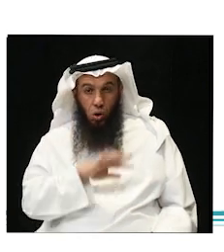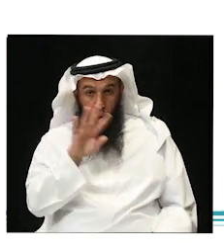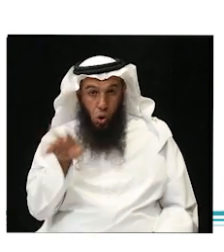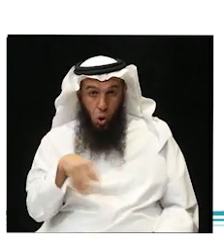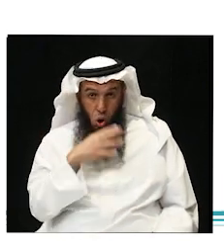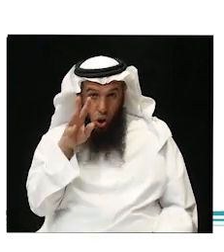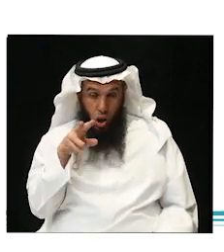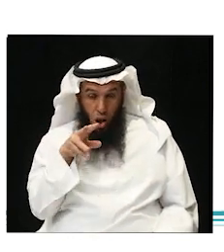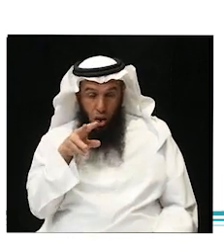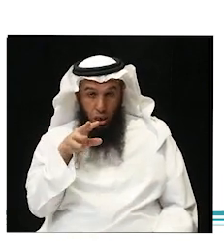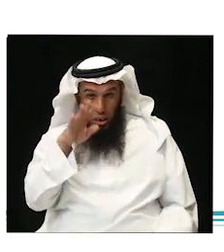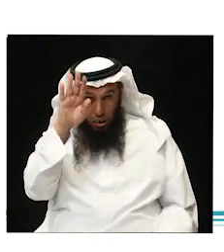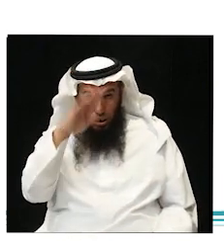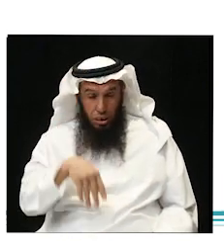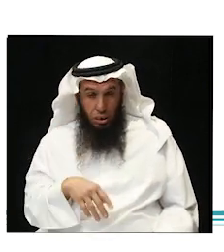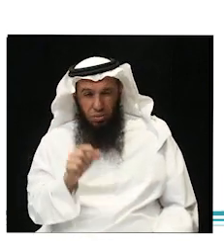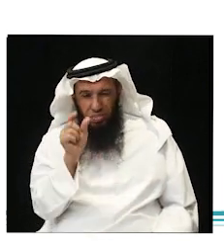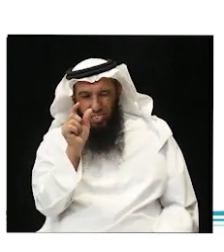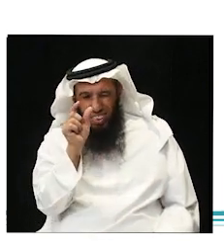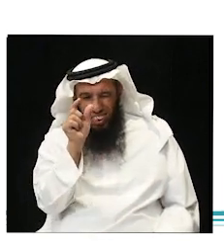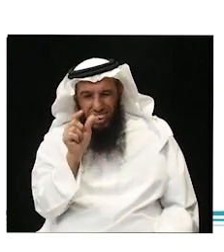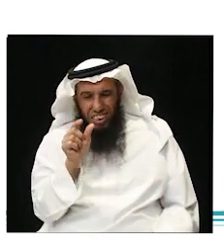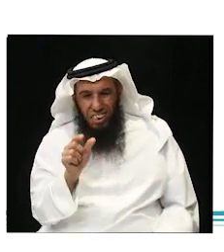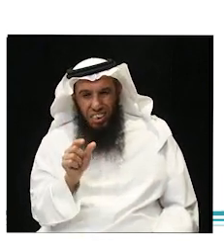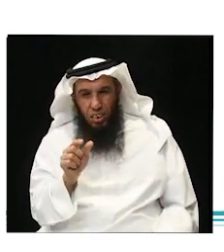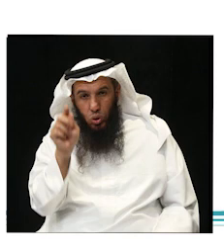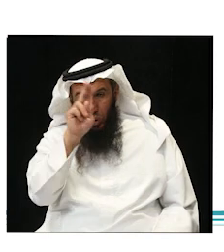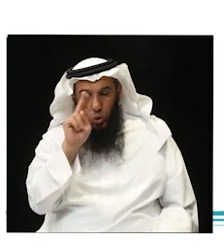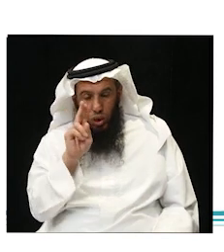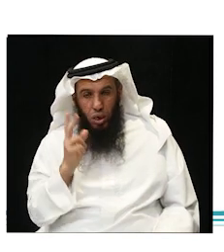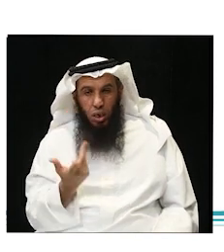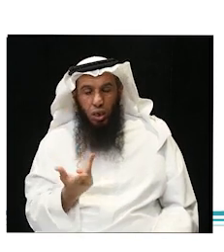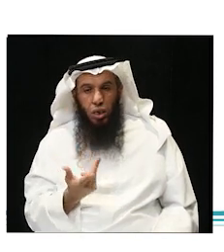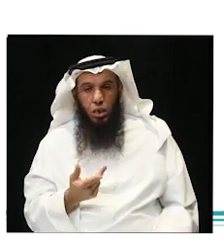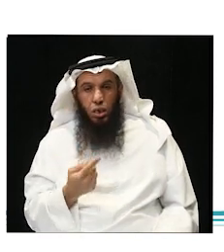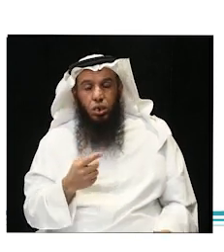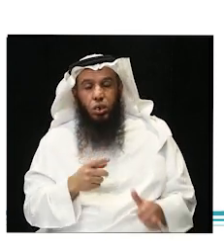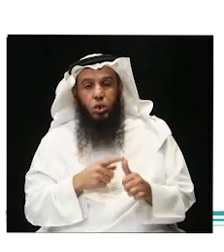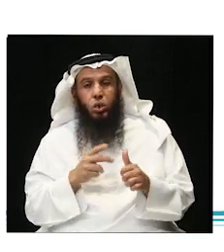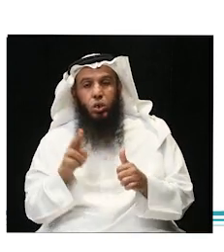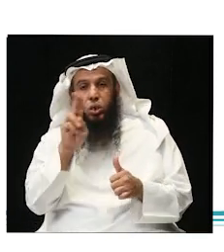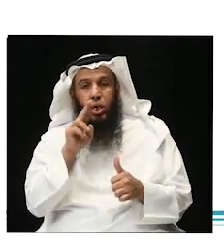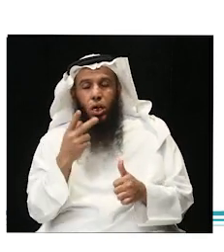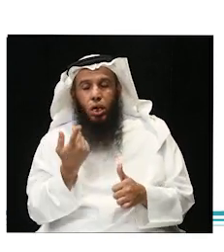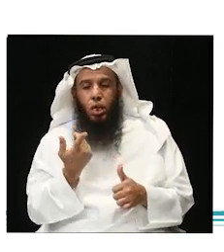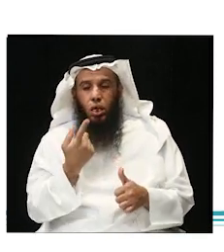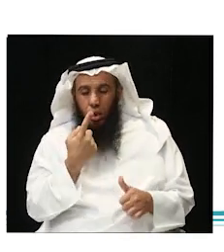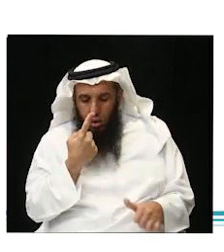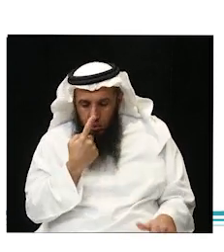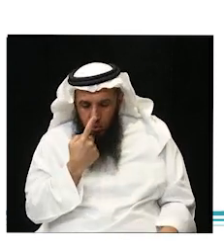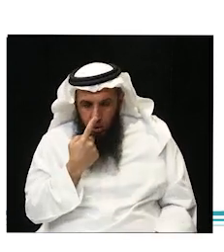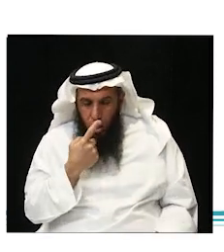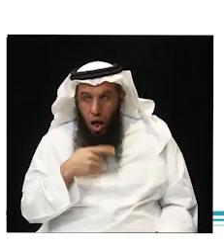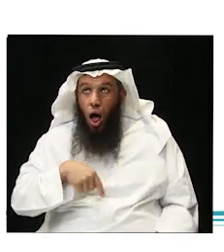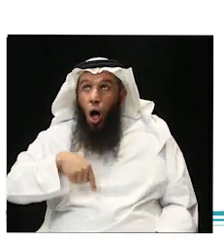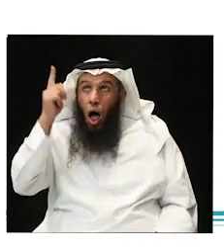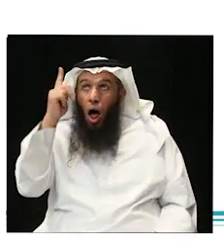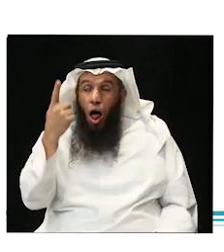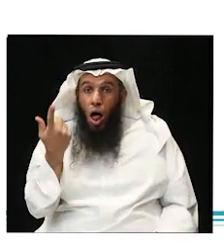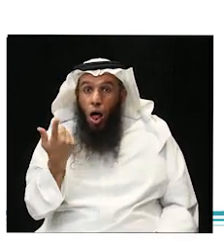هذا السؤال. السؤال الأول، لمن تصرف العبادات مباشرة؟ أول ما يأتيك هذا السؤال تقول